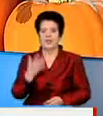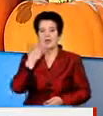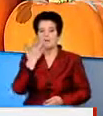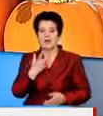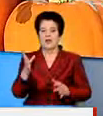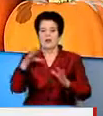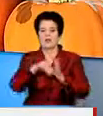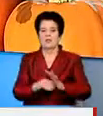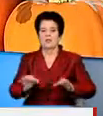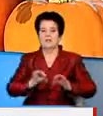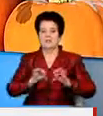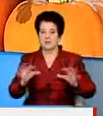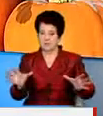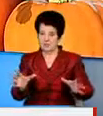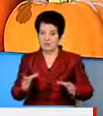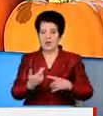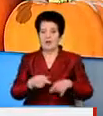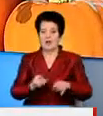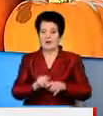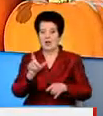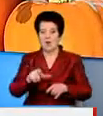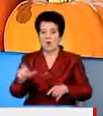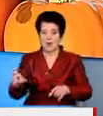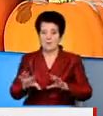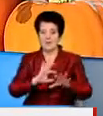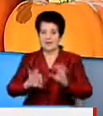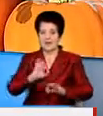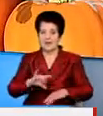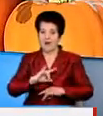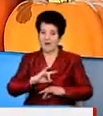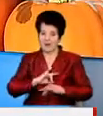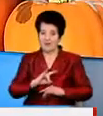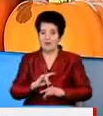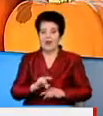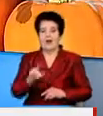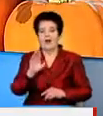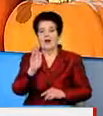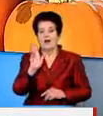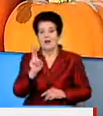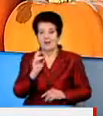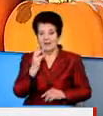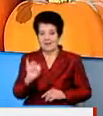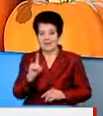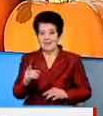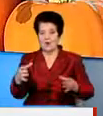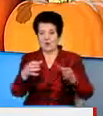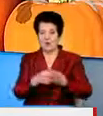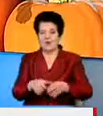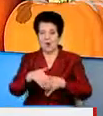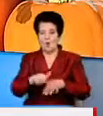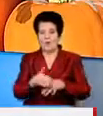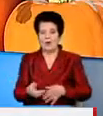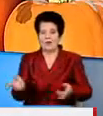Americanii au intrat în febra sărbătorii de Halloween, dar dacă oamenii încă își aleg hainele de petrecere, câinii de companie au ieșit ieri la o mare paradă